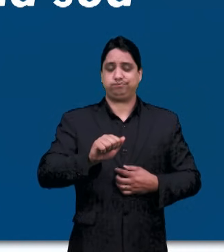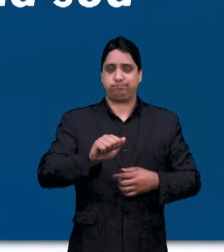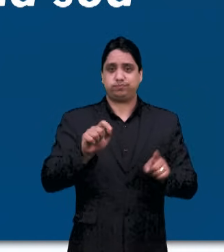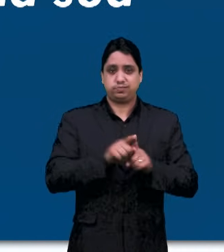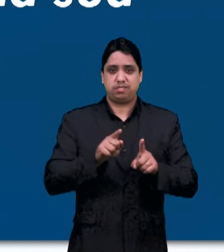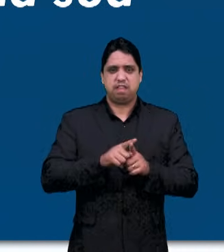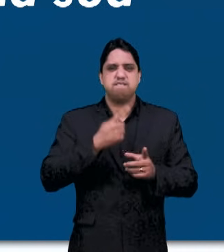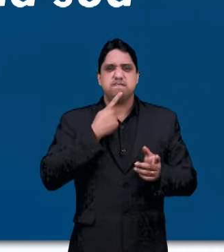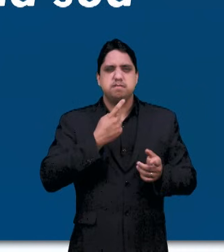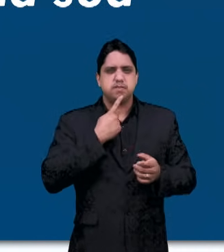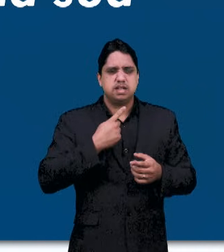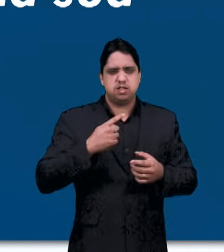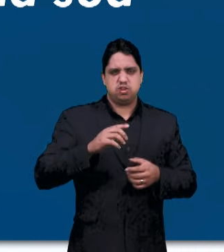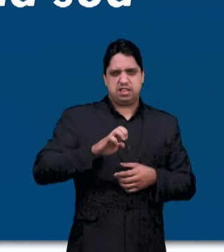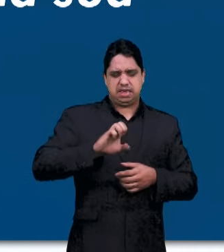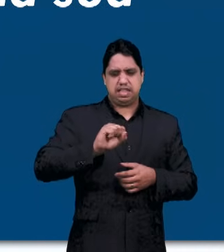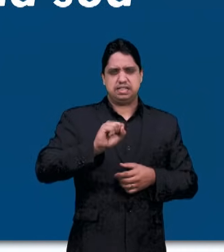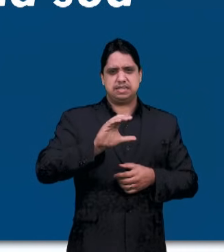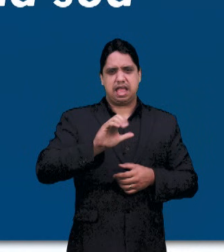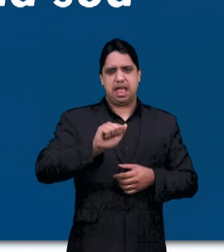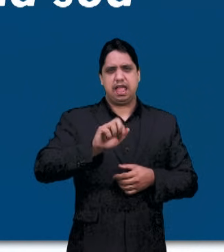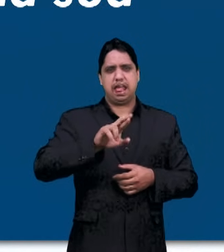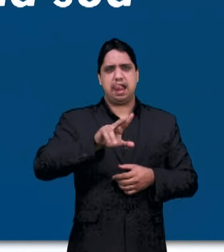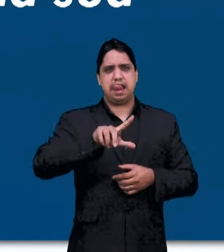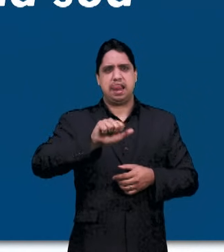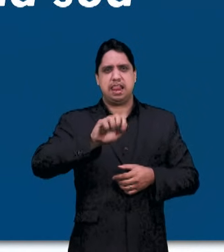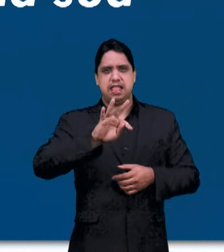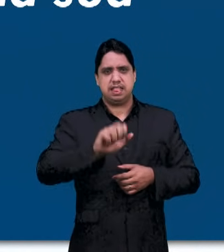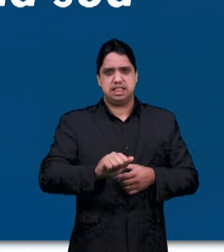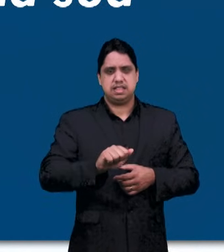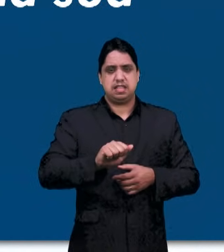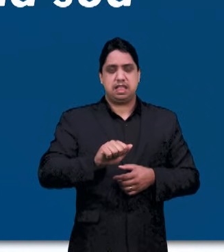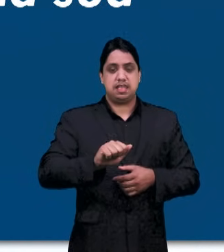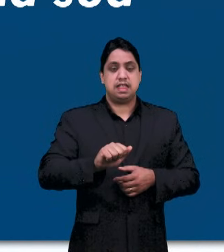couleurs prophétiques d'écarlate,